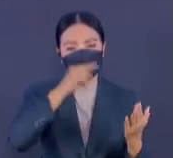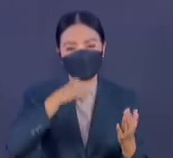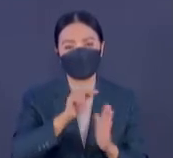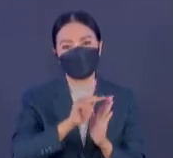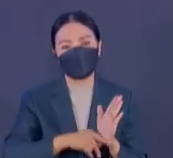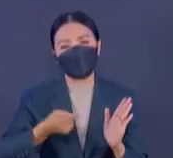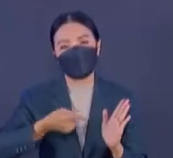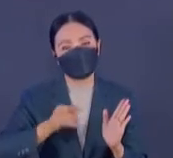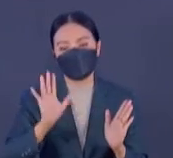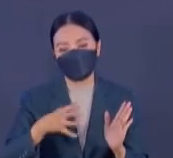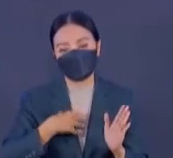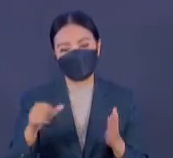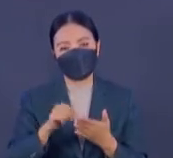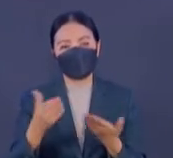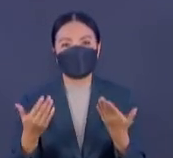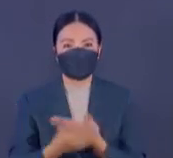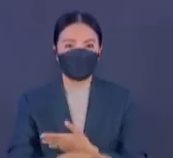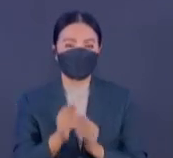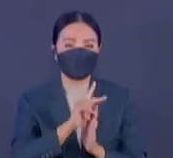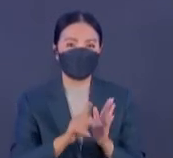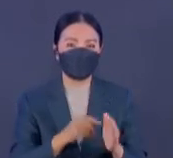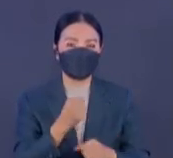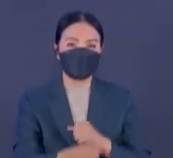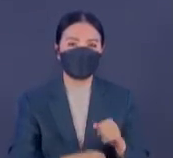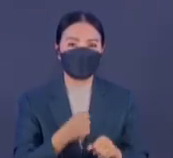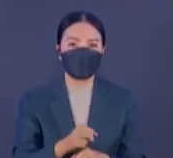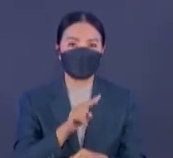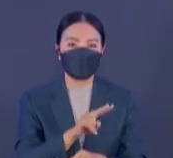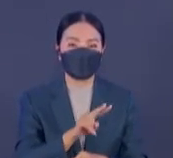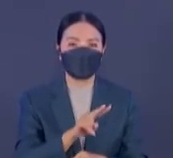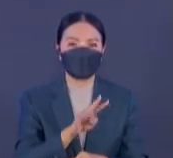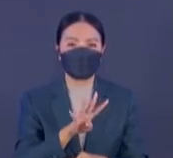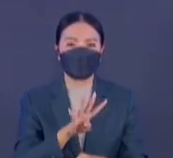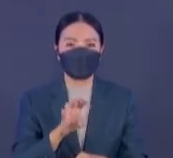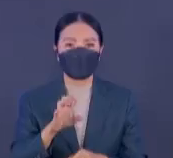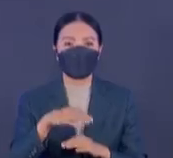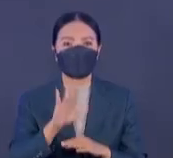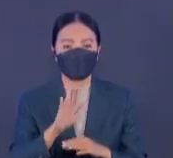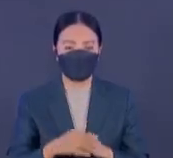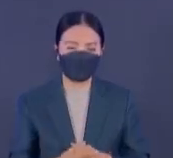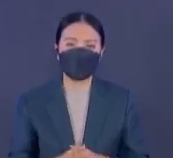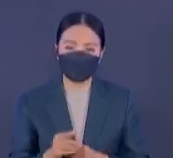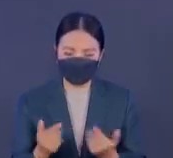หมายเดิมอยู ่ ซึ่งกฎหมายตั้งแต่ปี2400กว่าเนี่ยมันน่าจะเปลี่ยนแปลงได้ในปัจจุบันแบบนั้นนะฮะ